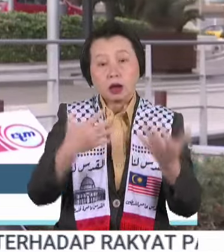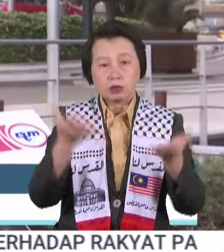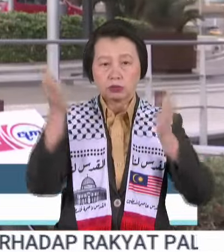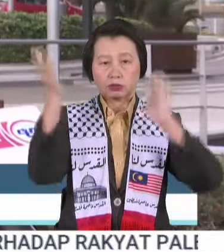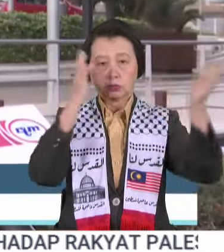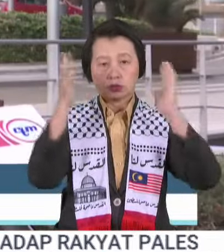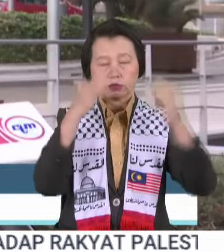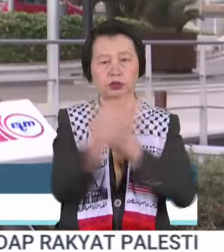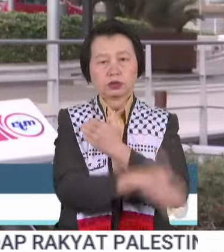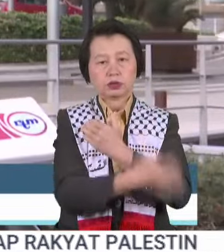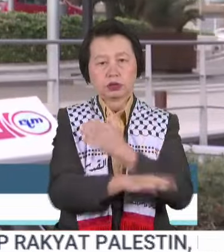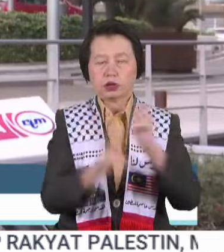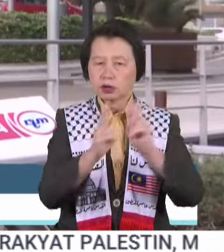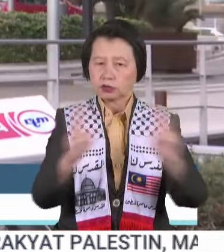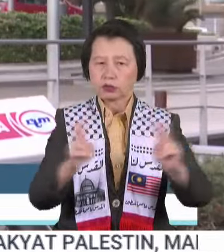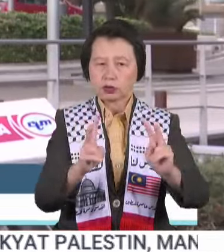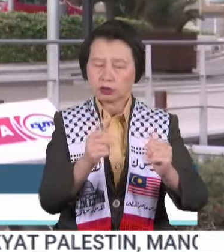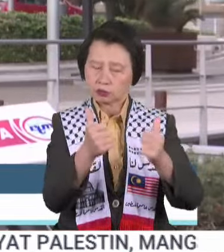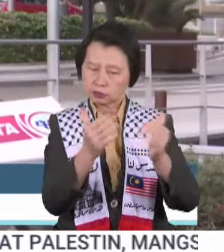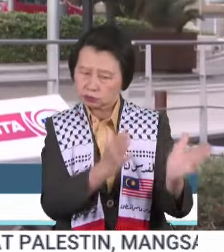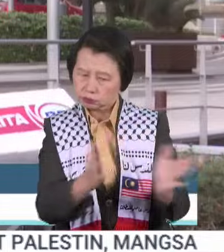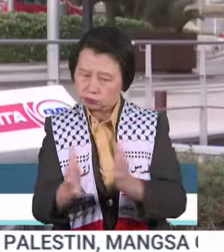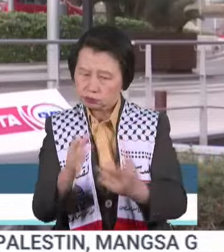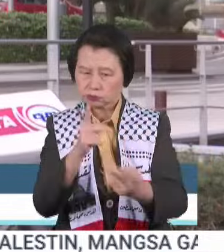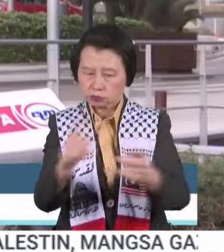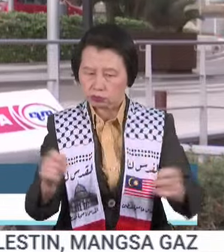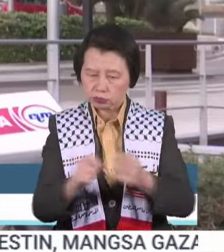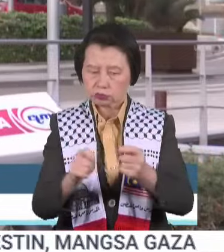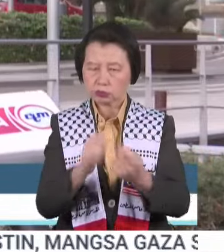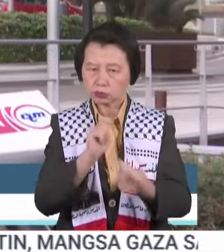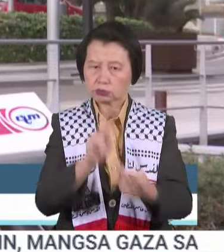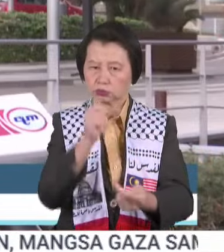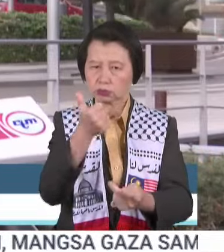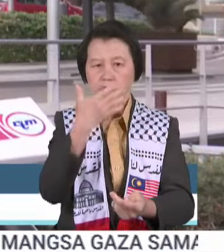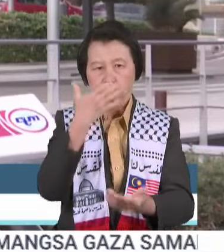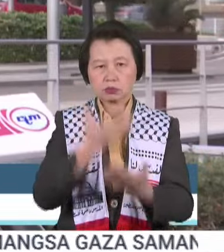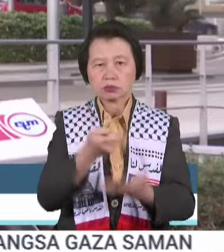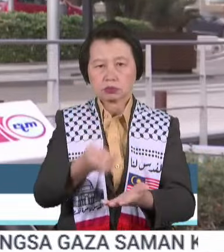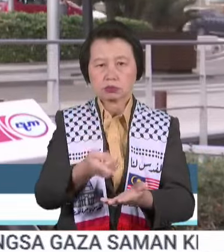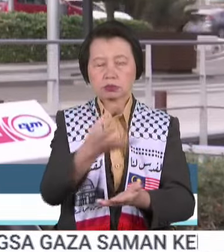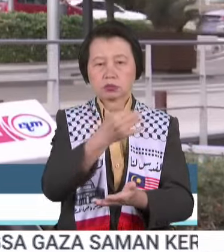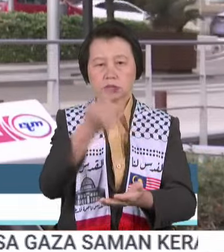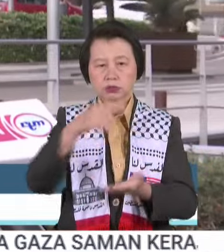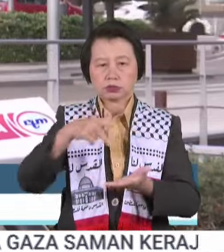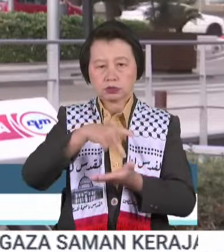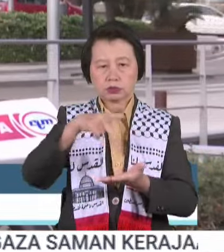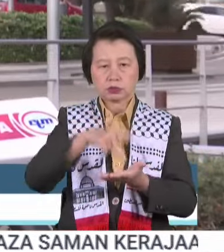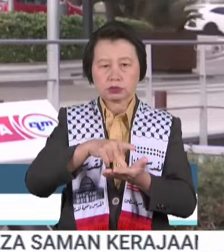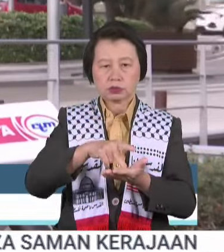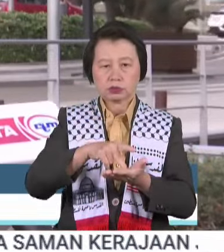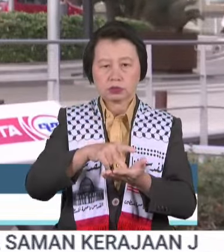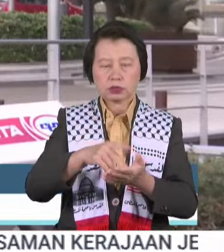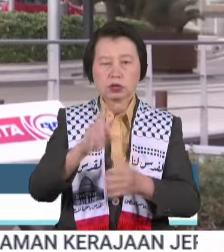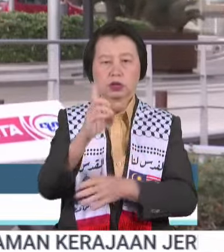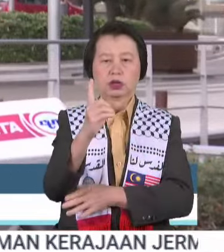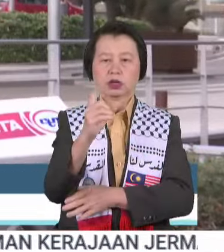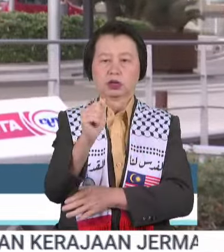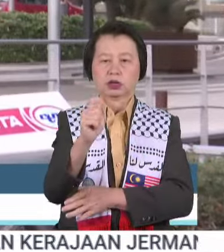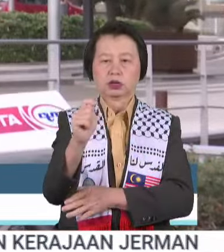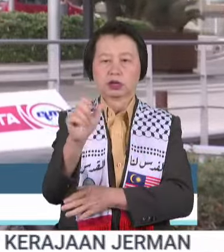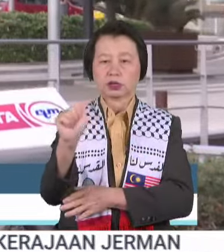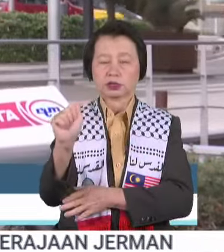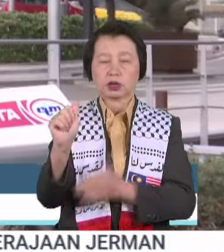Malaysia sebagai sebuah negara yang sangat strategik lokasinya bukan hanya untuk pusat pemprosesan data ataupun data